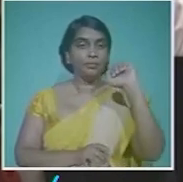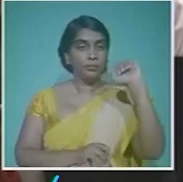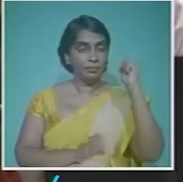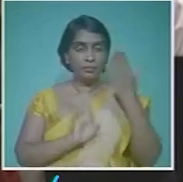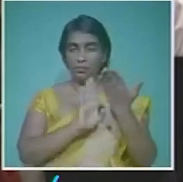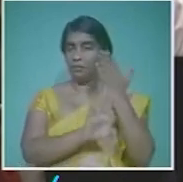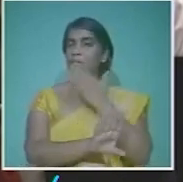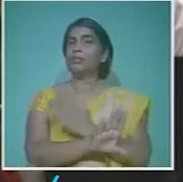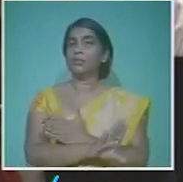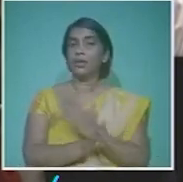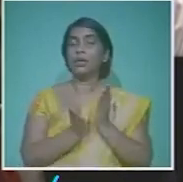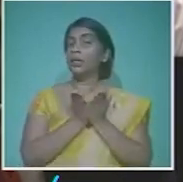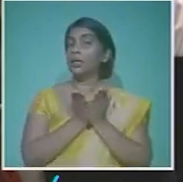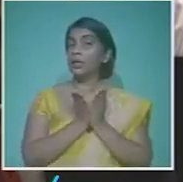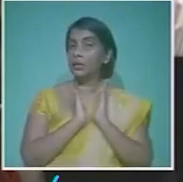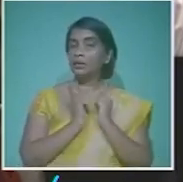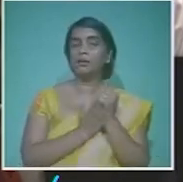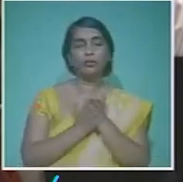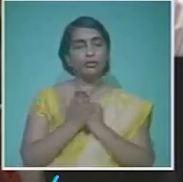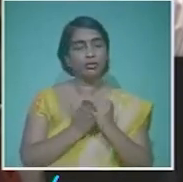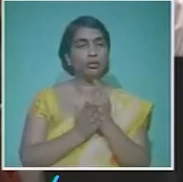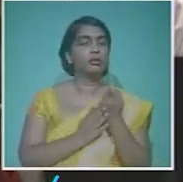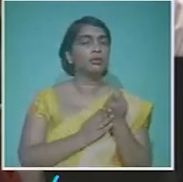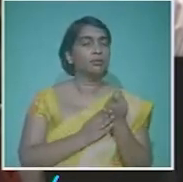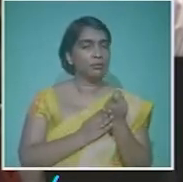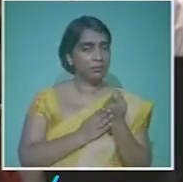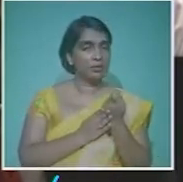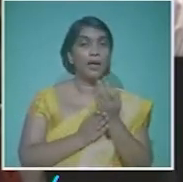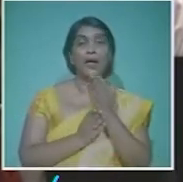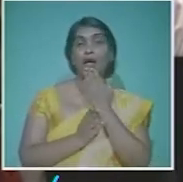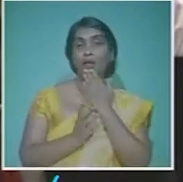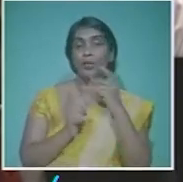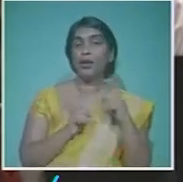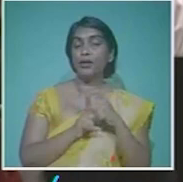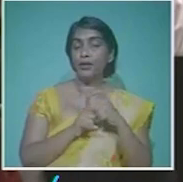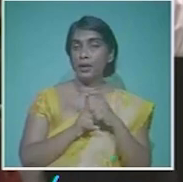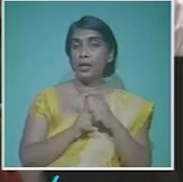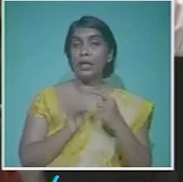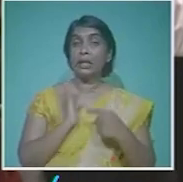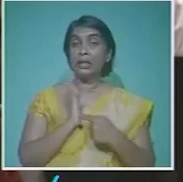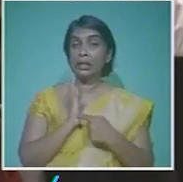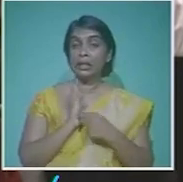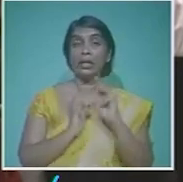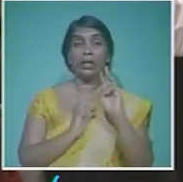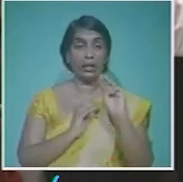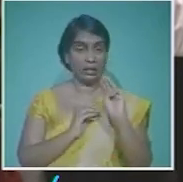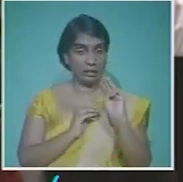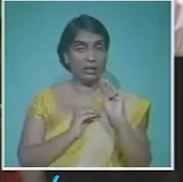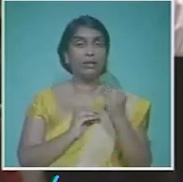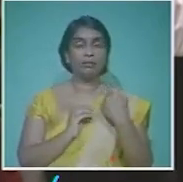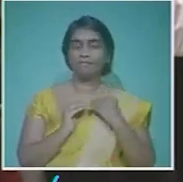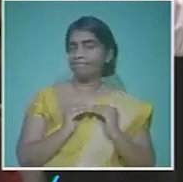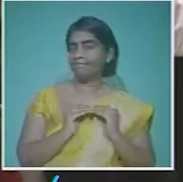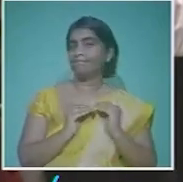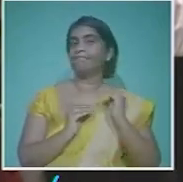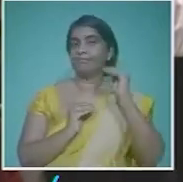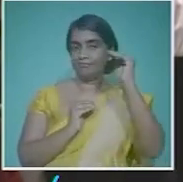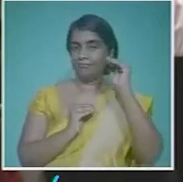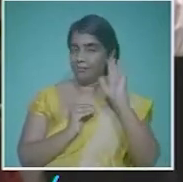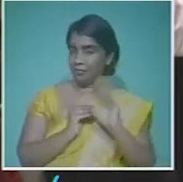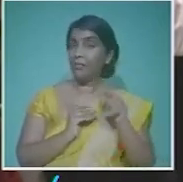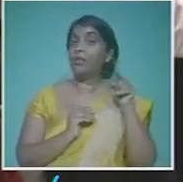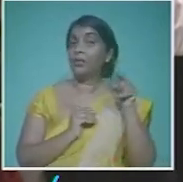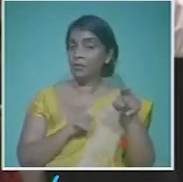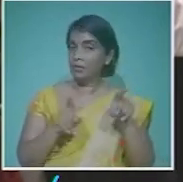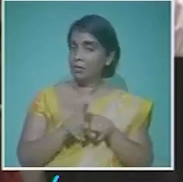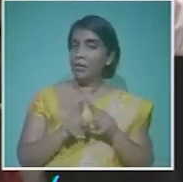2050ට පෙර ඉන්දියාවේ සමස්ත ආර්ථිකය ඇමරිකානු ඩොලර් ට්‍රිලියන 30කට අපි ඔසවා තැබිය යුතුයි